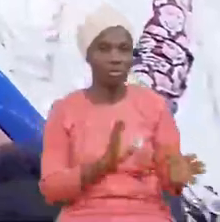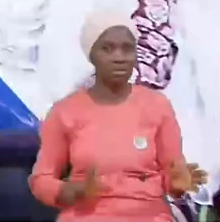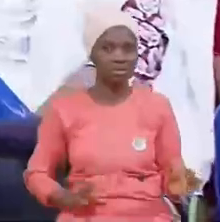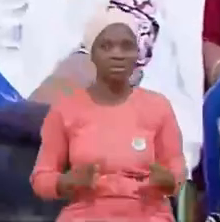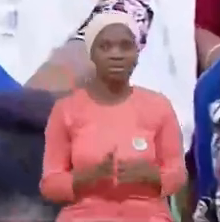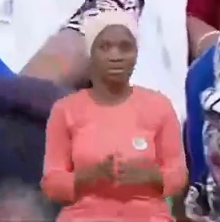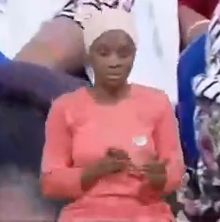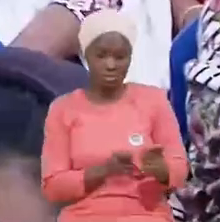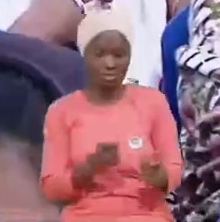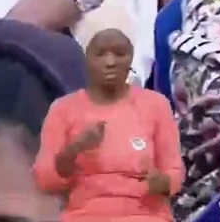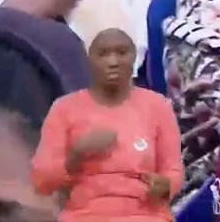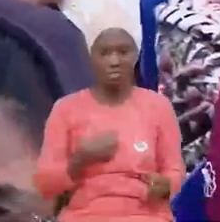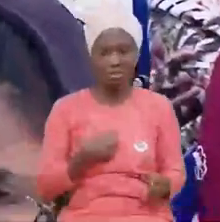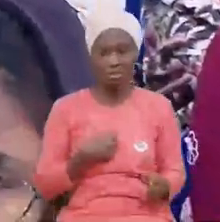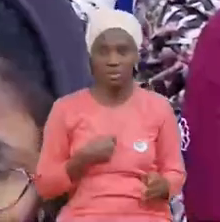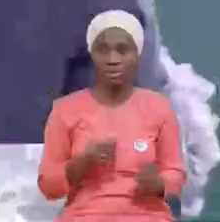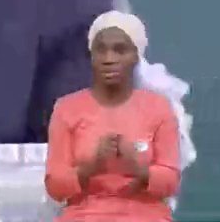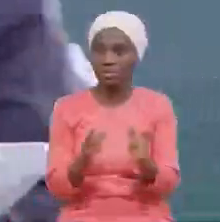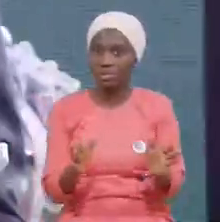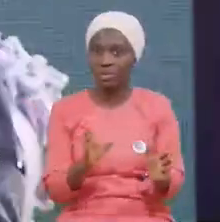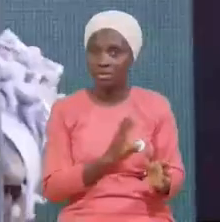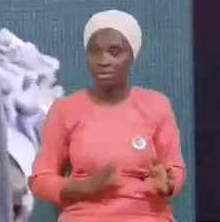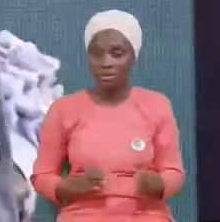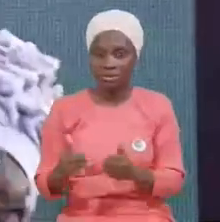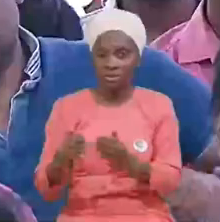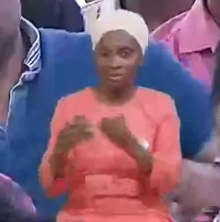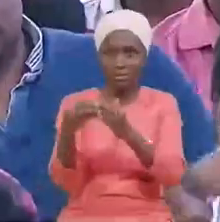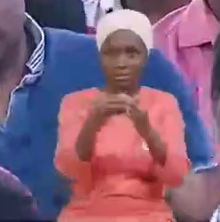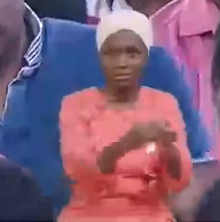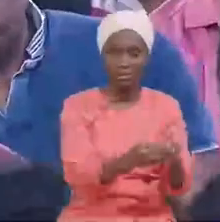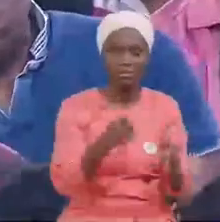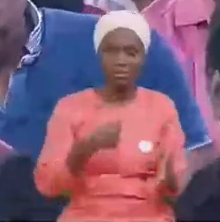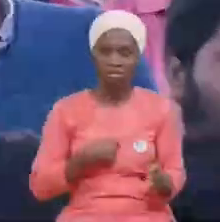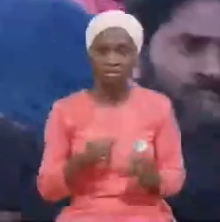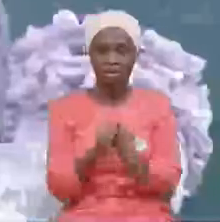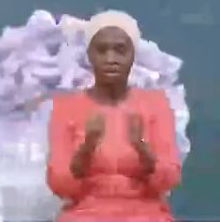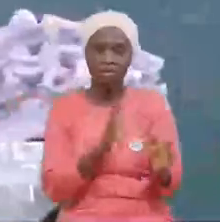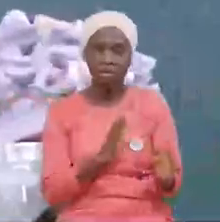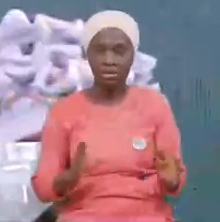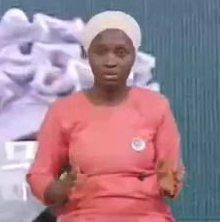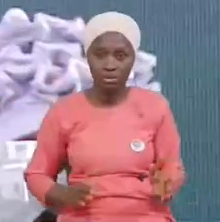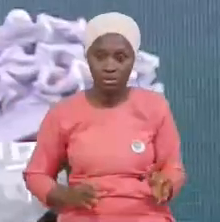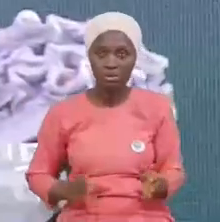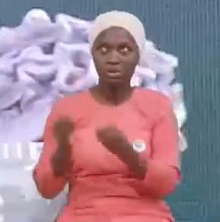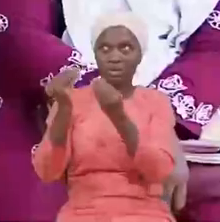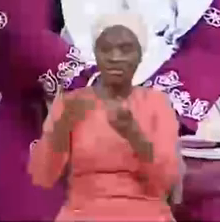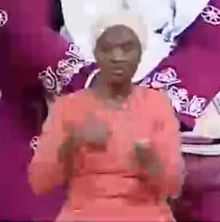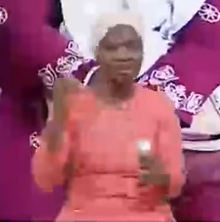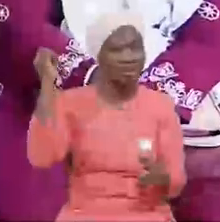contrôle, sans Christ qui me dirige, sans Christ qui m'accorde la